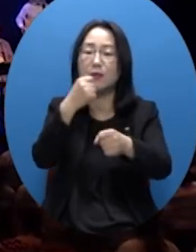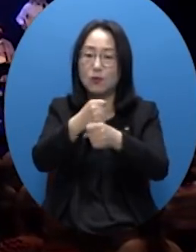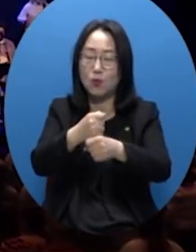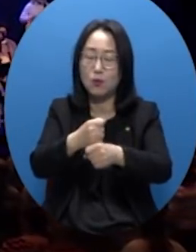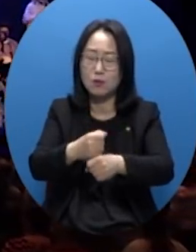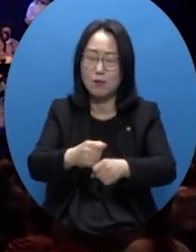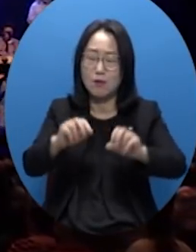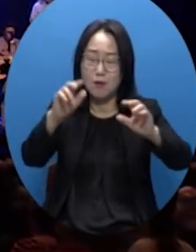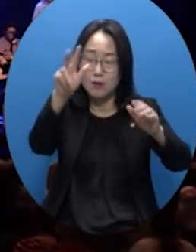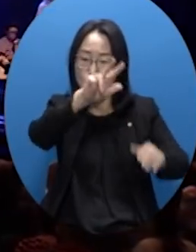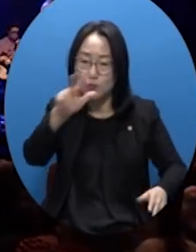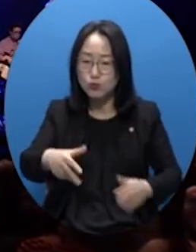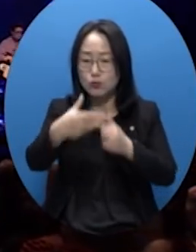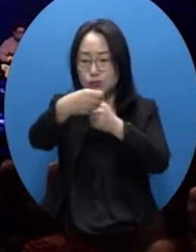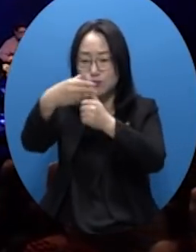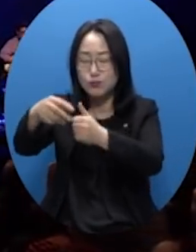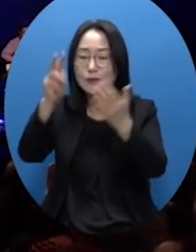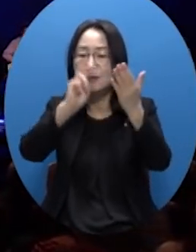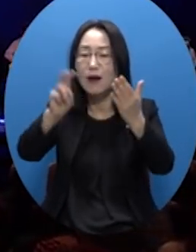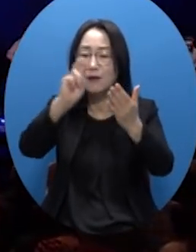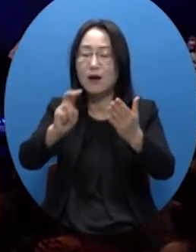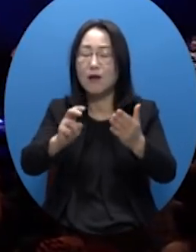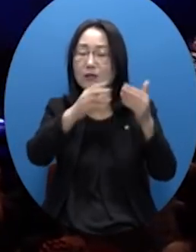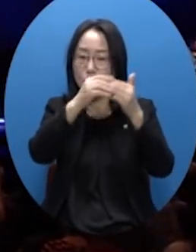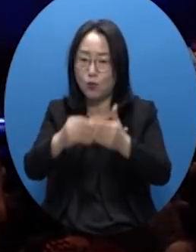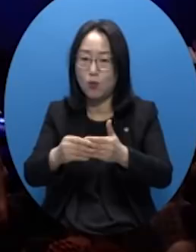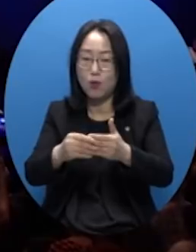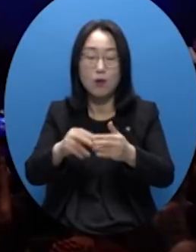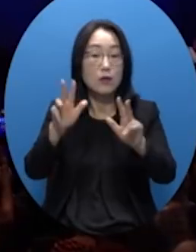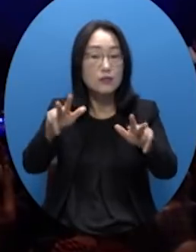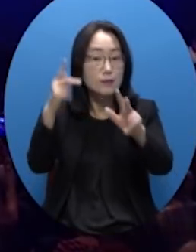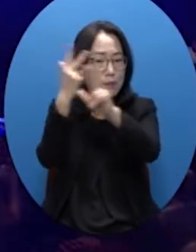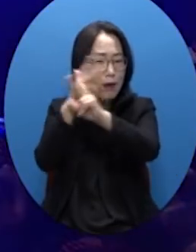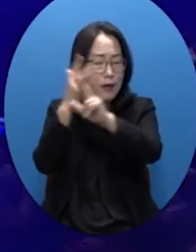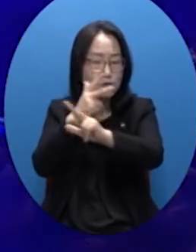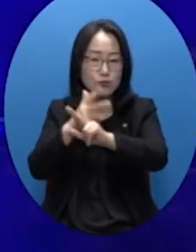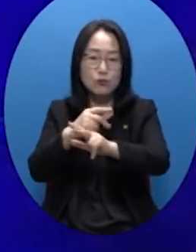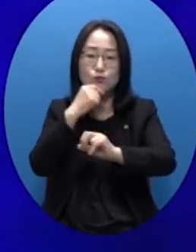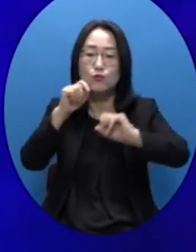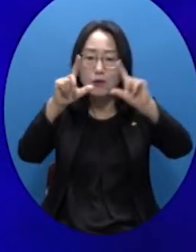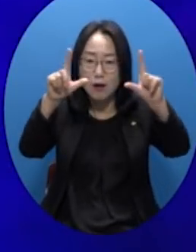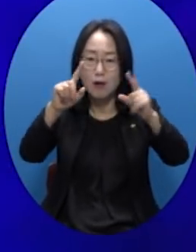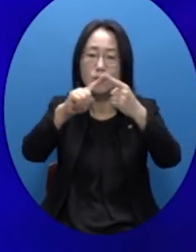지금 매주 이 교회 찬양 인도자가 돼서 길마다